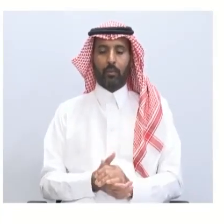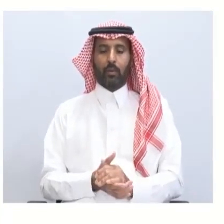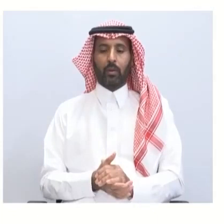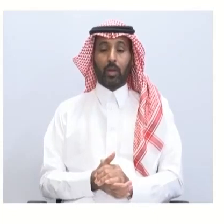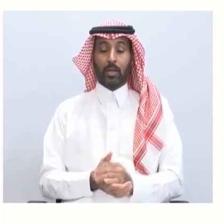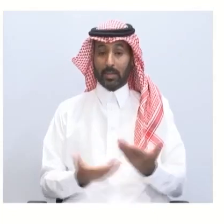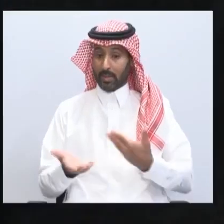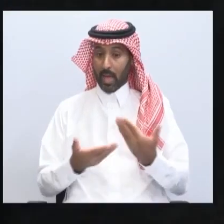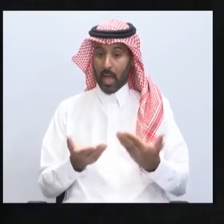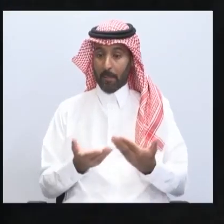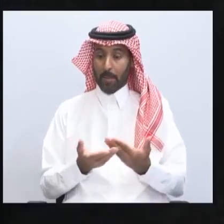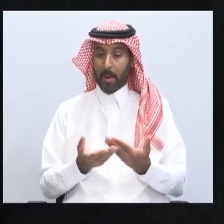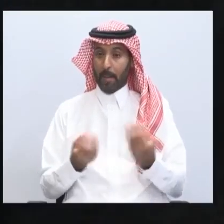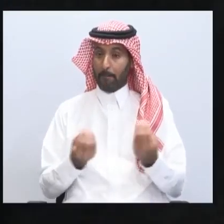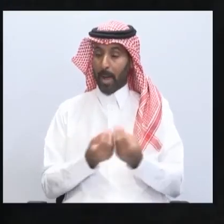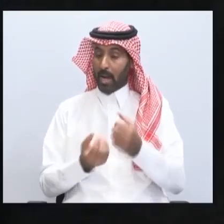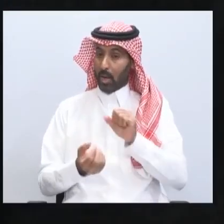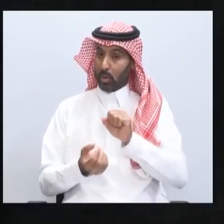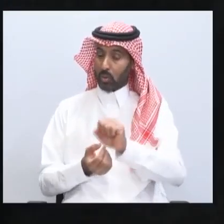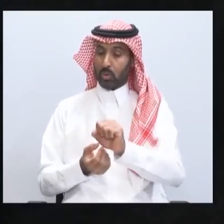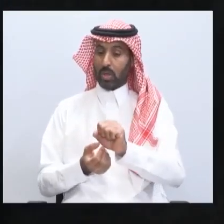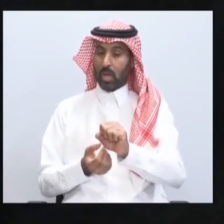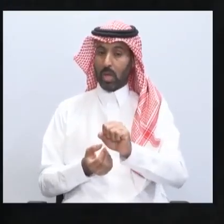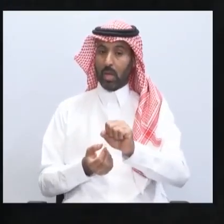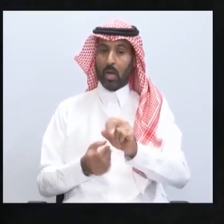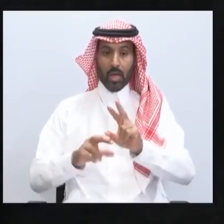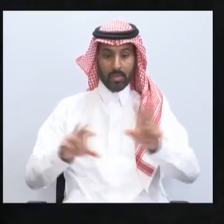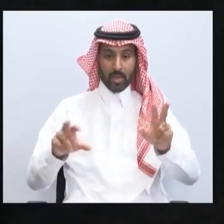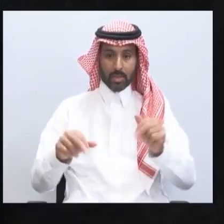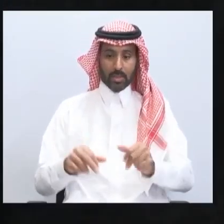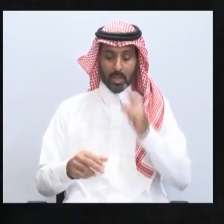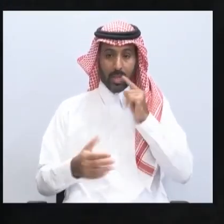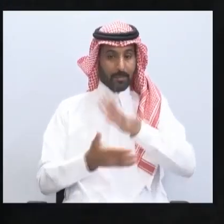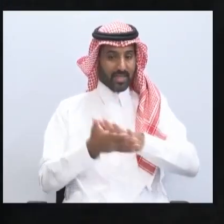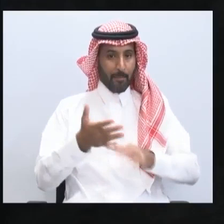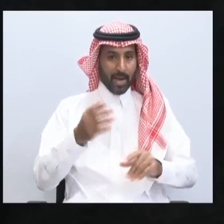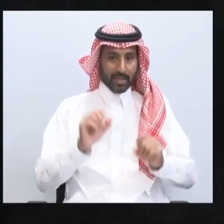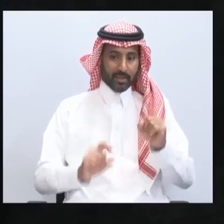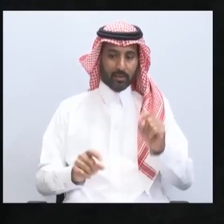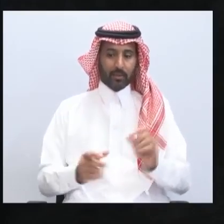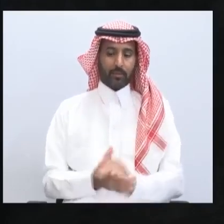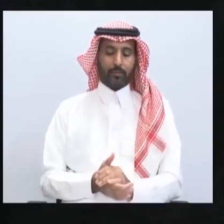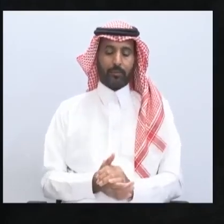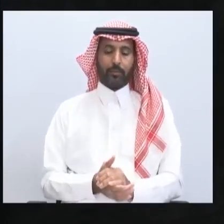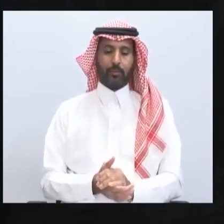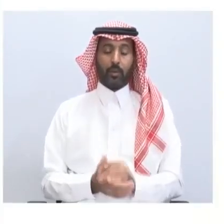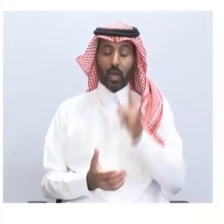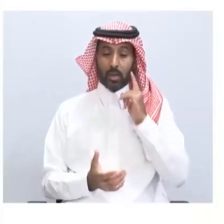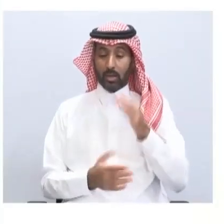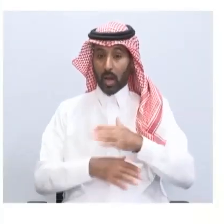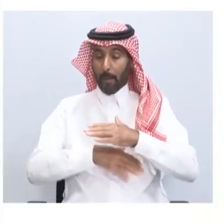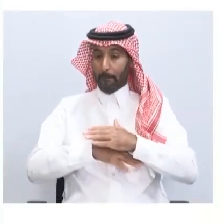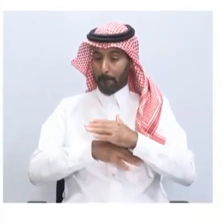التعامل مع الخصوصيه اثناء استخدام شبكه الانترنت احترام